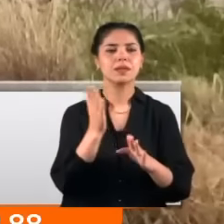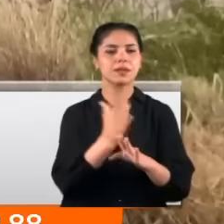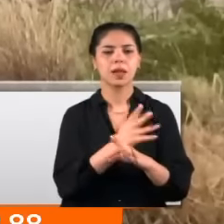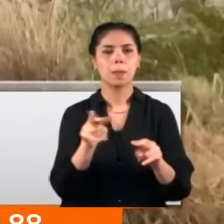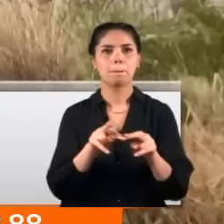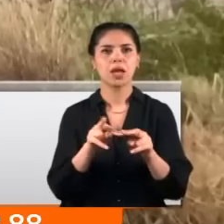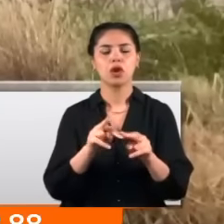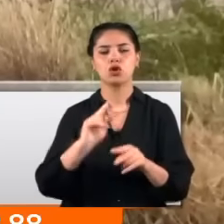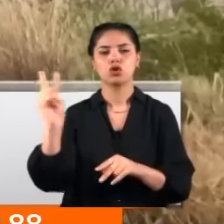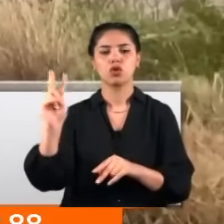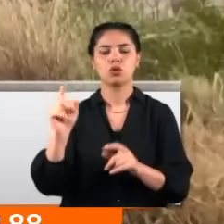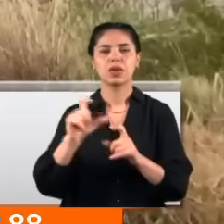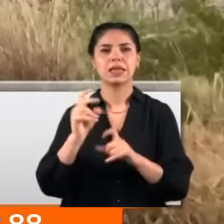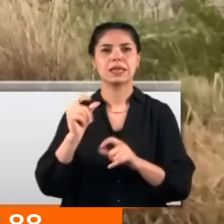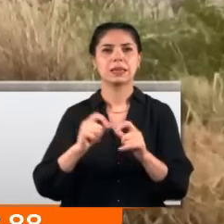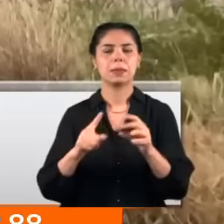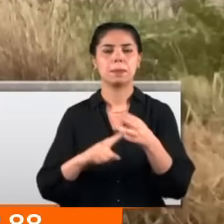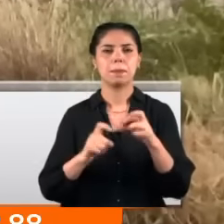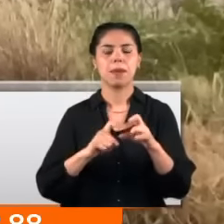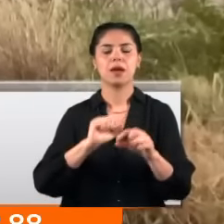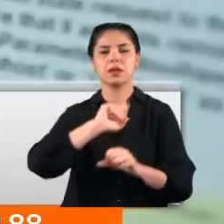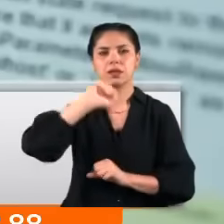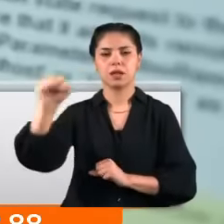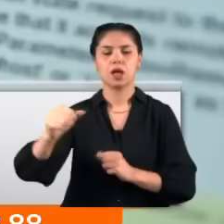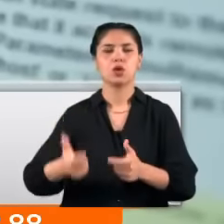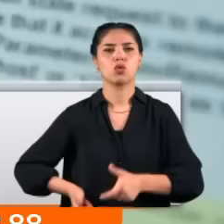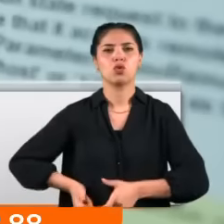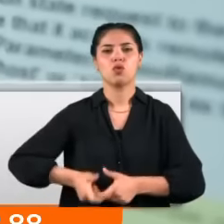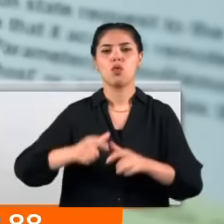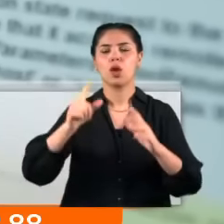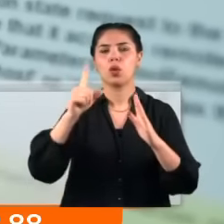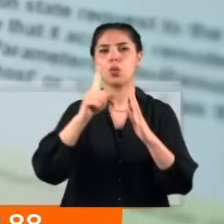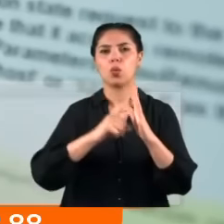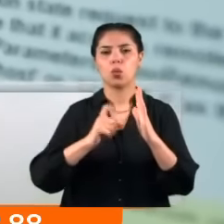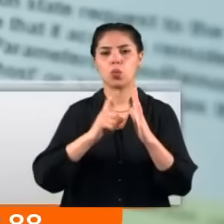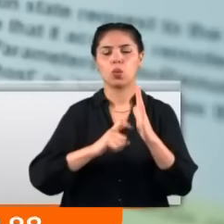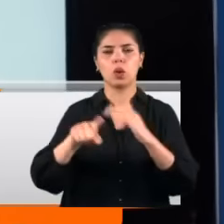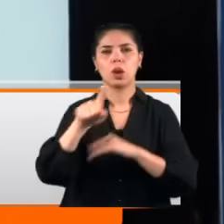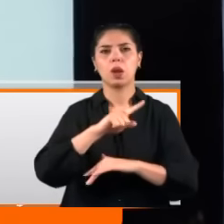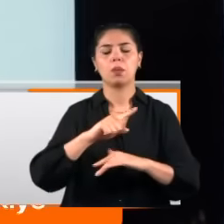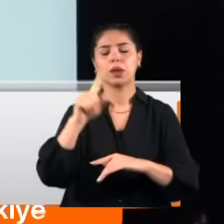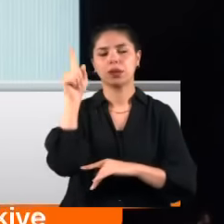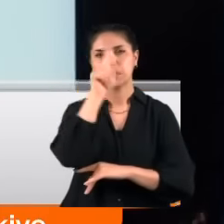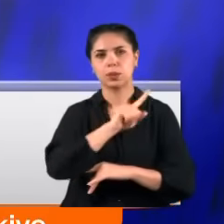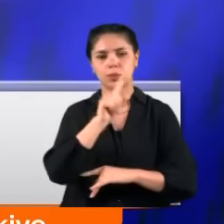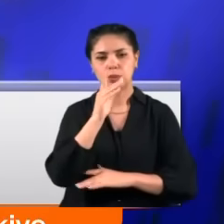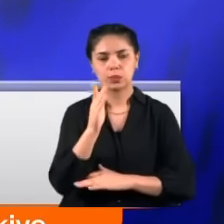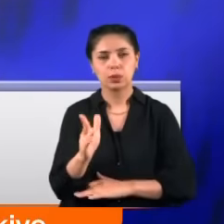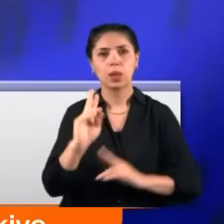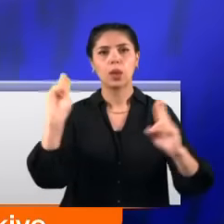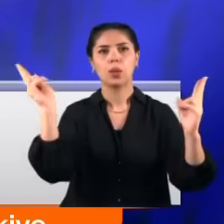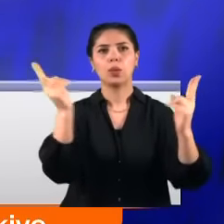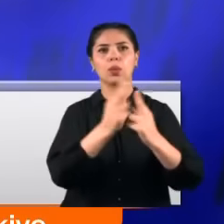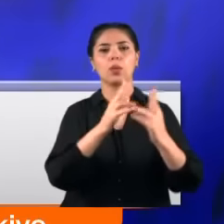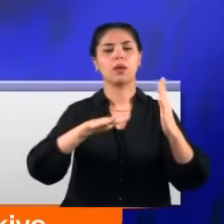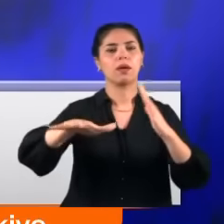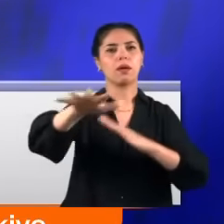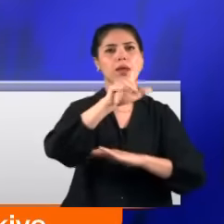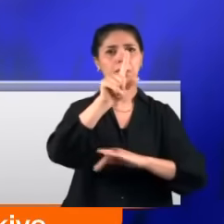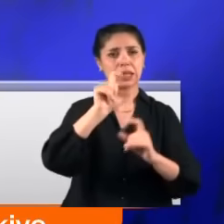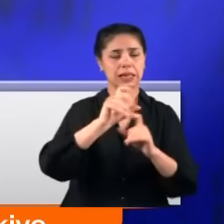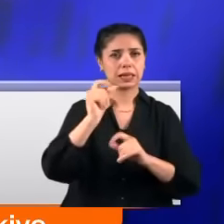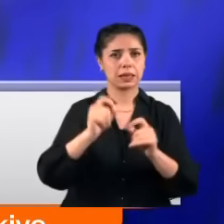ait siber saldırılara karşı bir güvenlik uygulaması olan CrowdStrike'tı. Bu da dünya genelinde bir siber saldırı mı söz